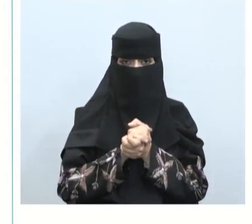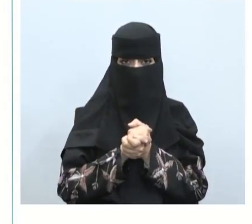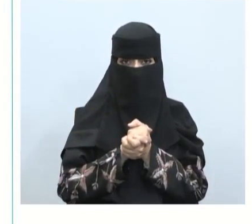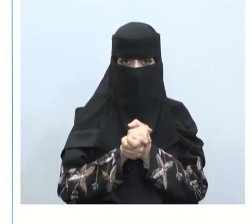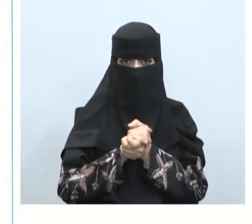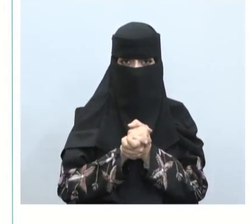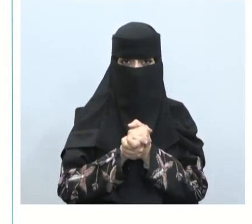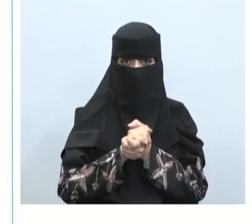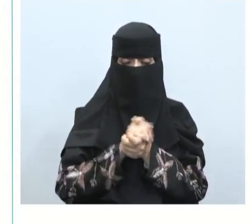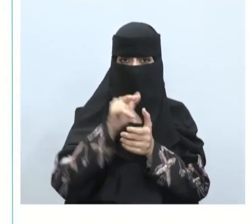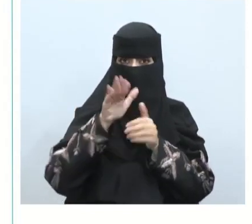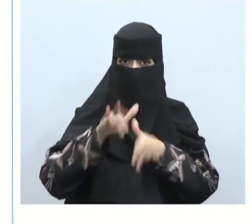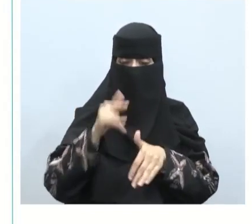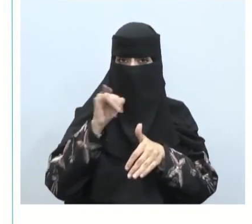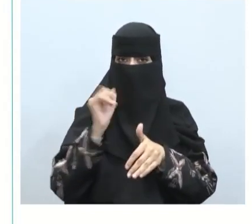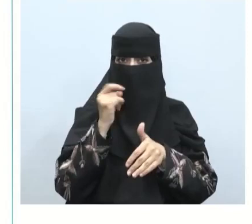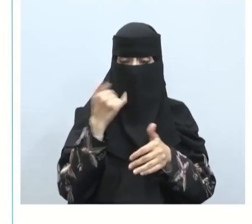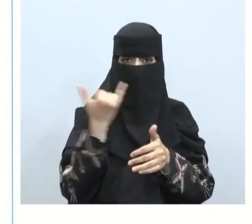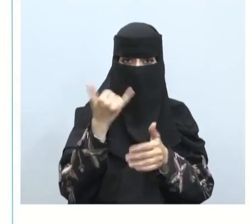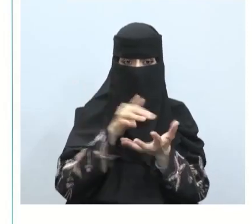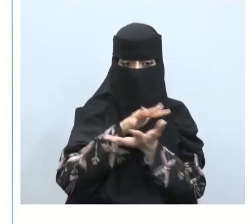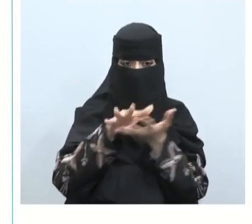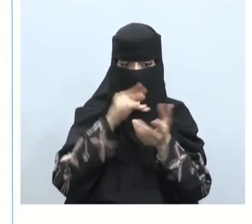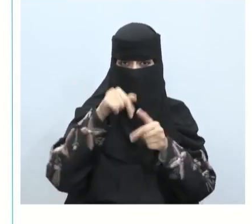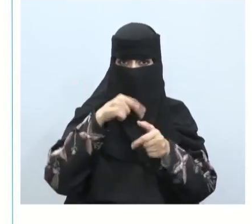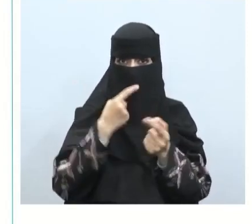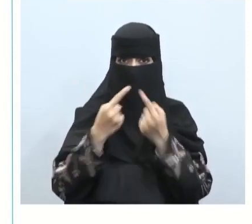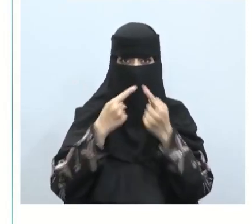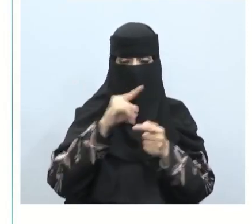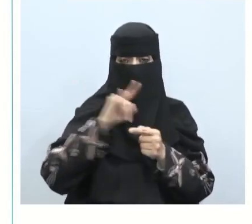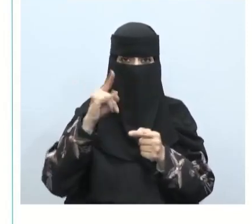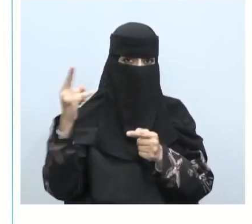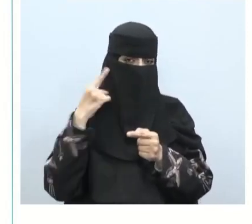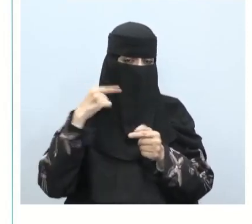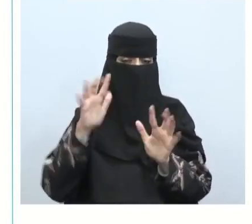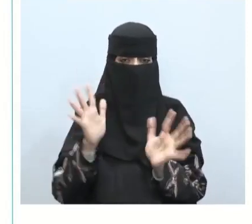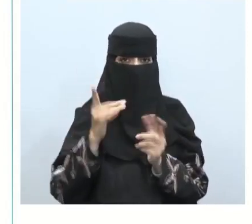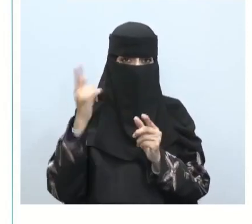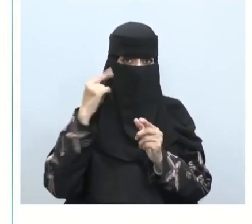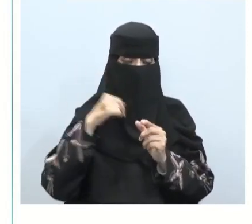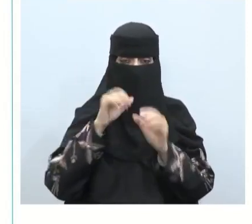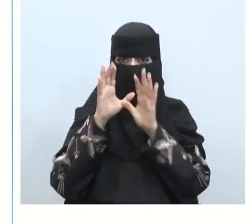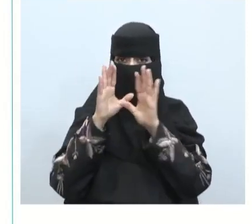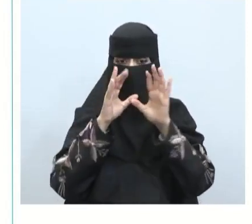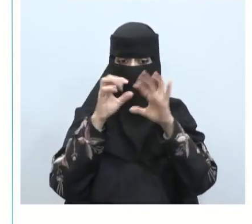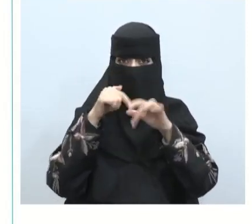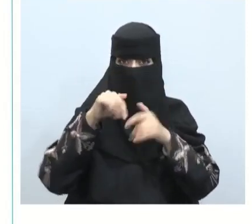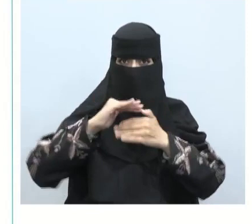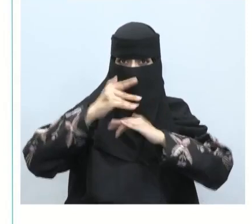جديد ايضا من المشكلات التي ناقشناها انه لا يمكنك سماع اي صوت من مكبرات